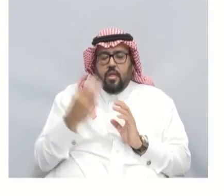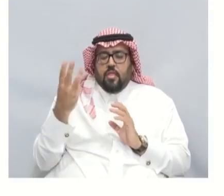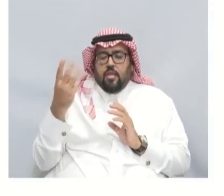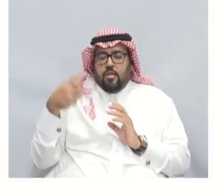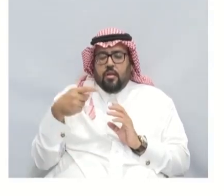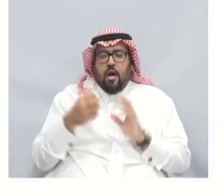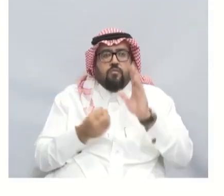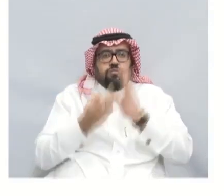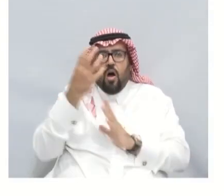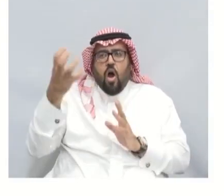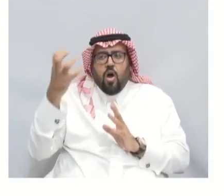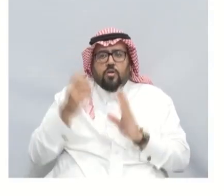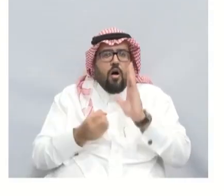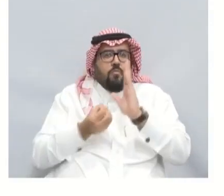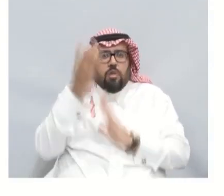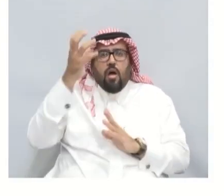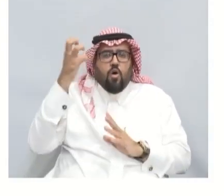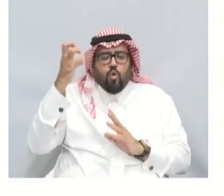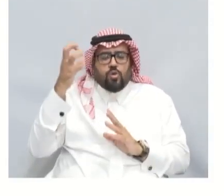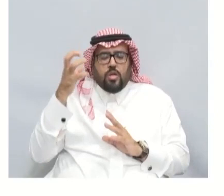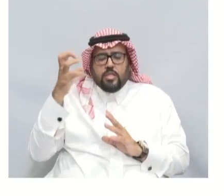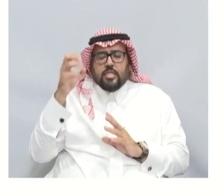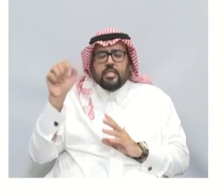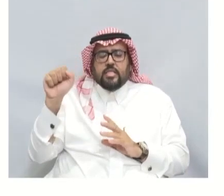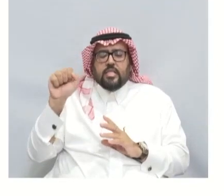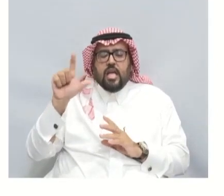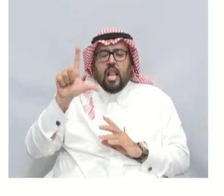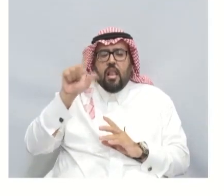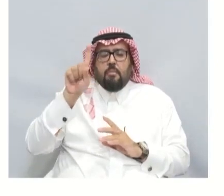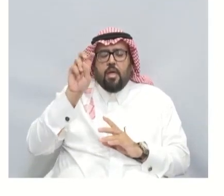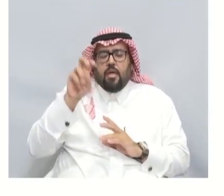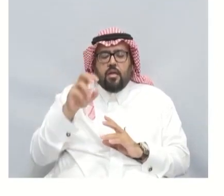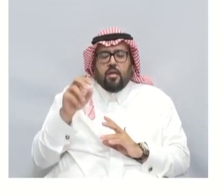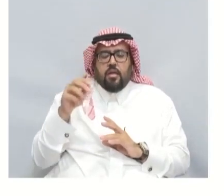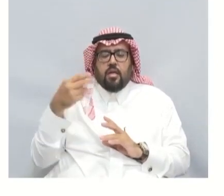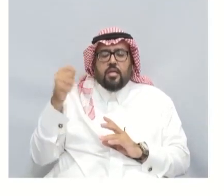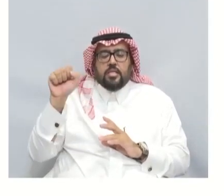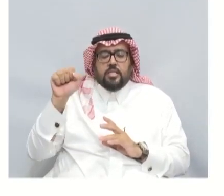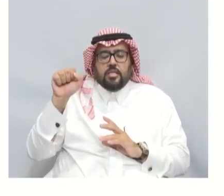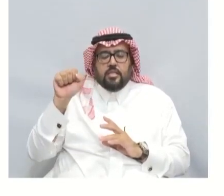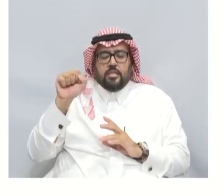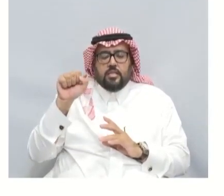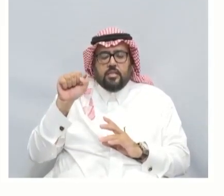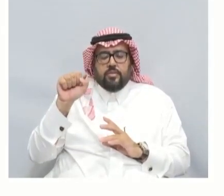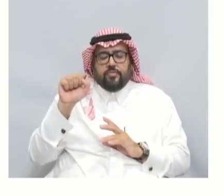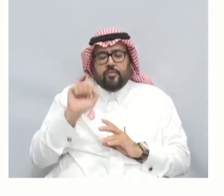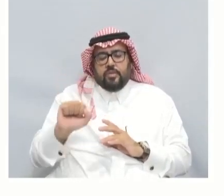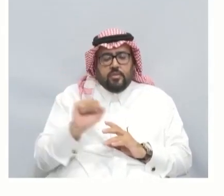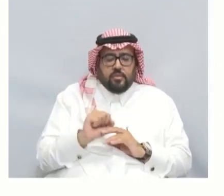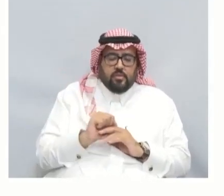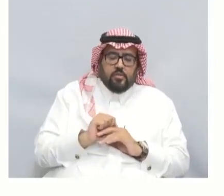مقذوفات صلبة، ما هو برأيكم مقذوفات صلبة؟ أحسنتم، هي مرتبطة بماذا؟